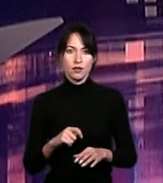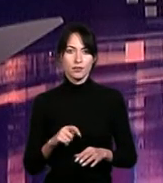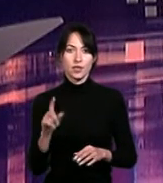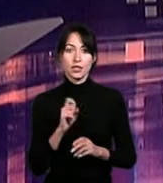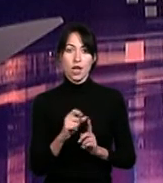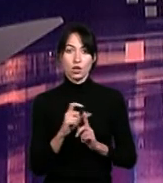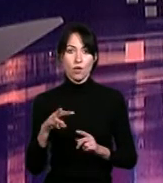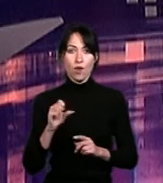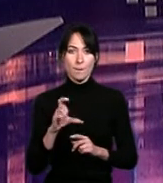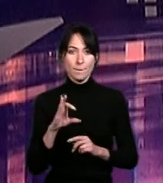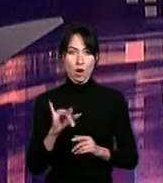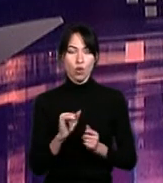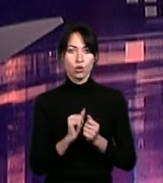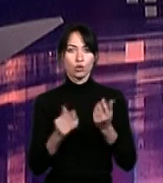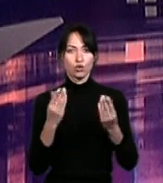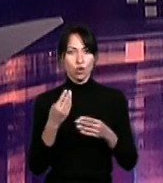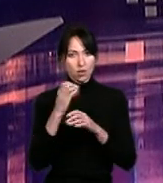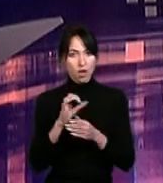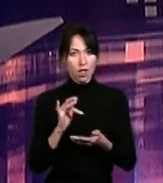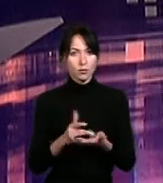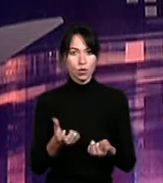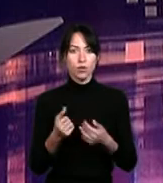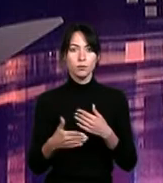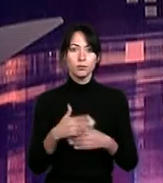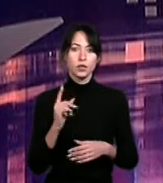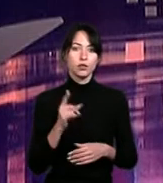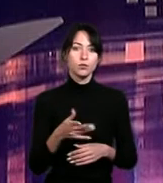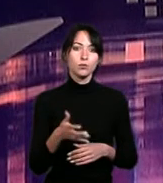За словами Махоти, щодня лабцентр отримує близько